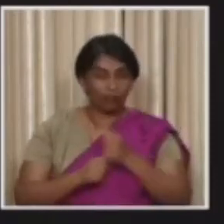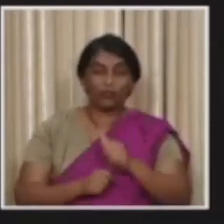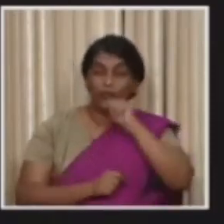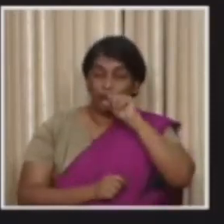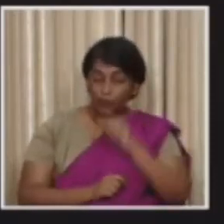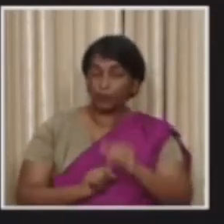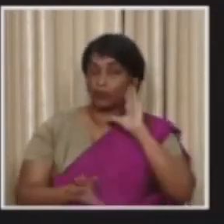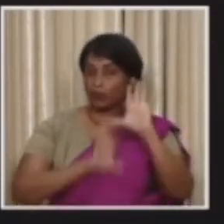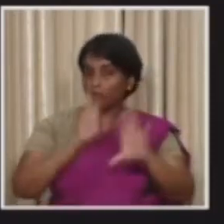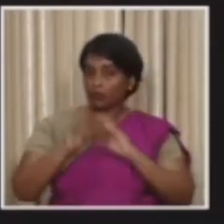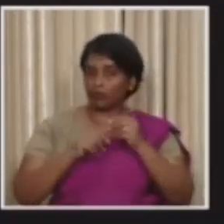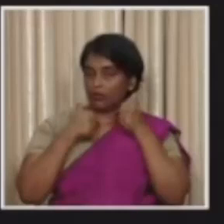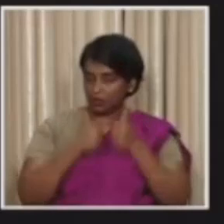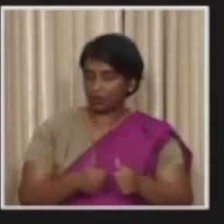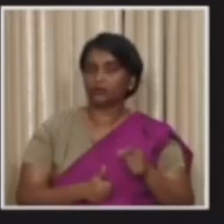nicipta toroturu etuwa,